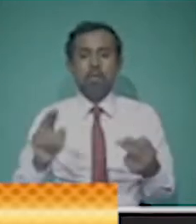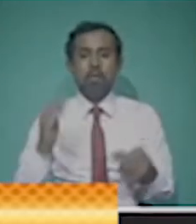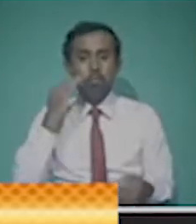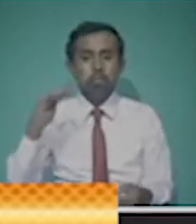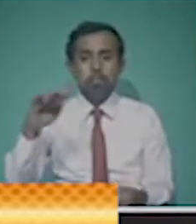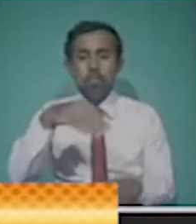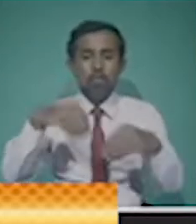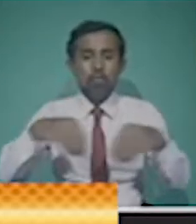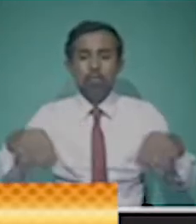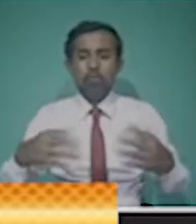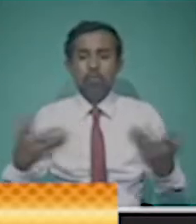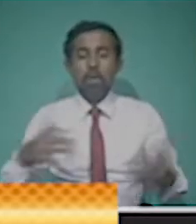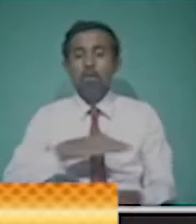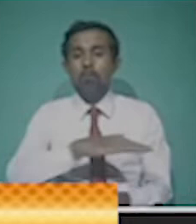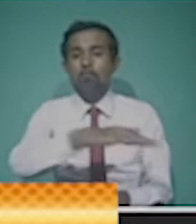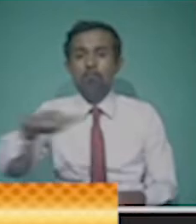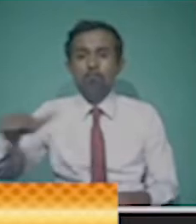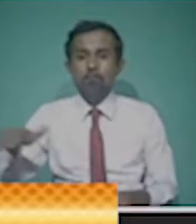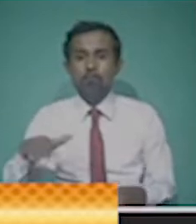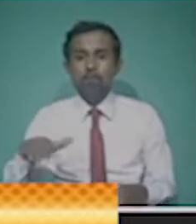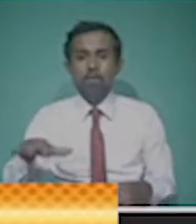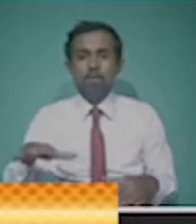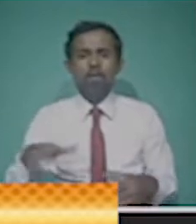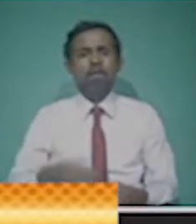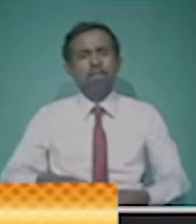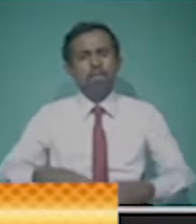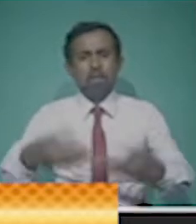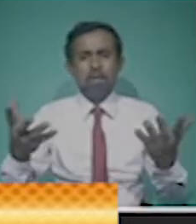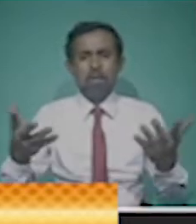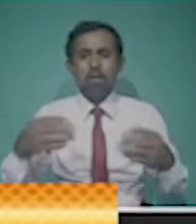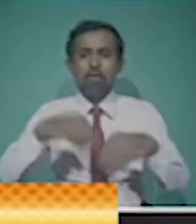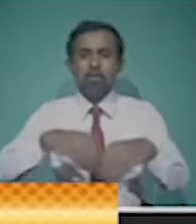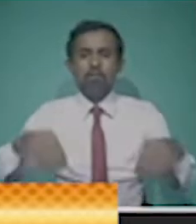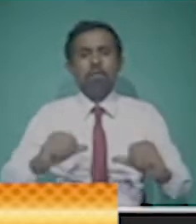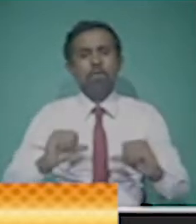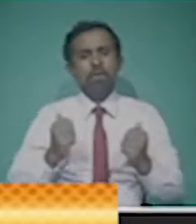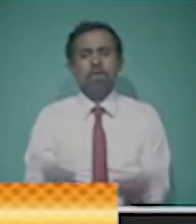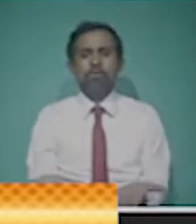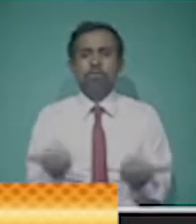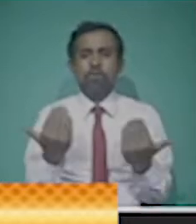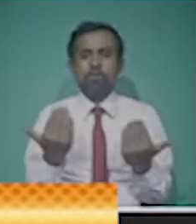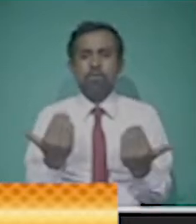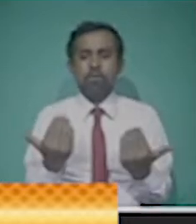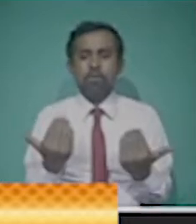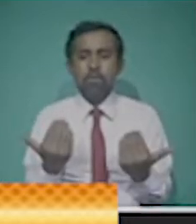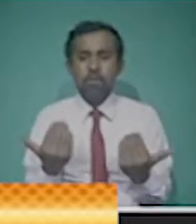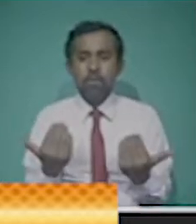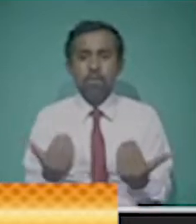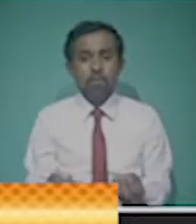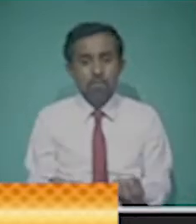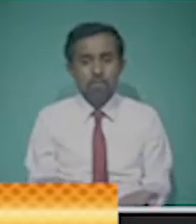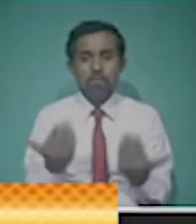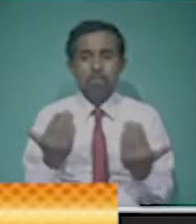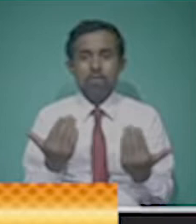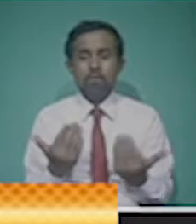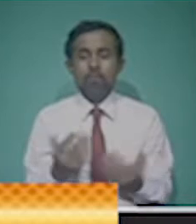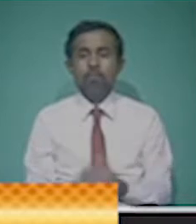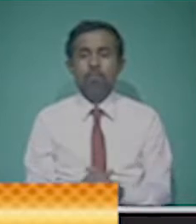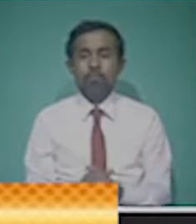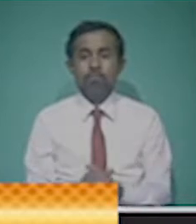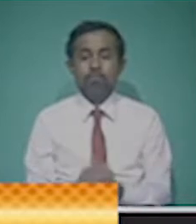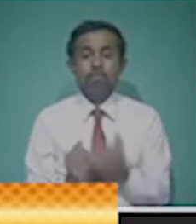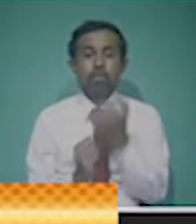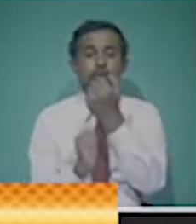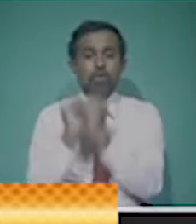warga negara, arah idam tika nikangin tiene dek denda, egar warga keragana, jiwat pay. Keranjo, ni cakap mukian kemati,